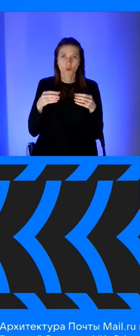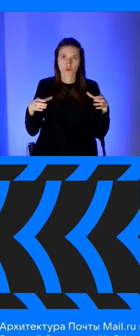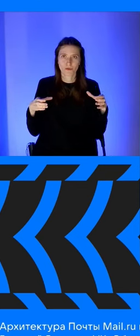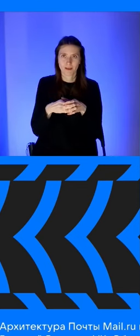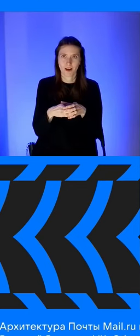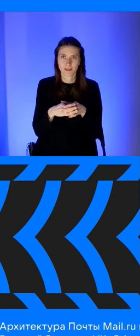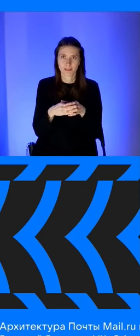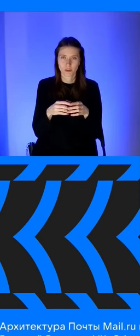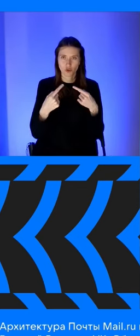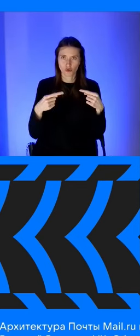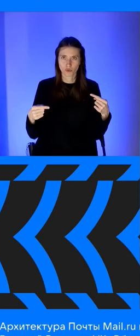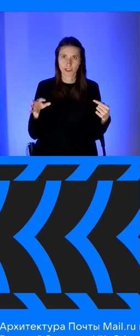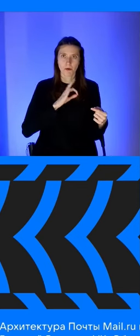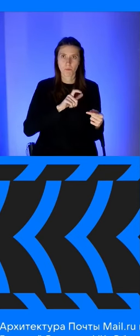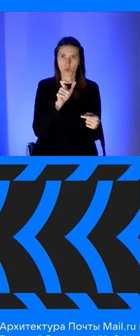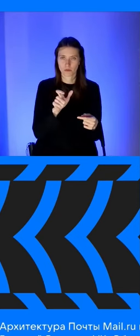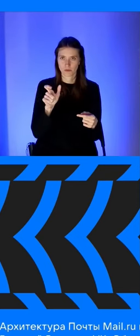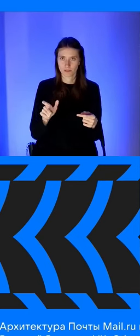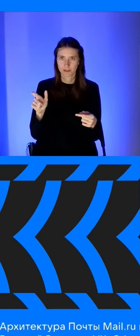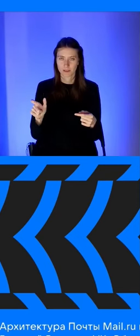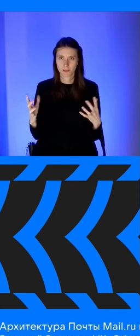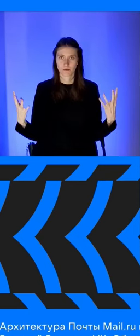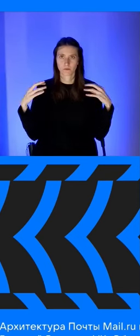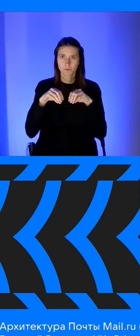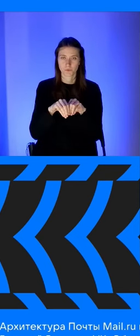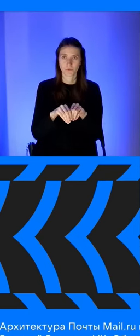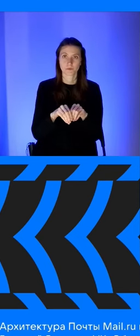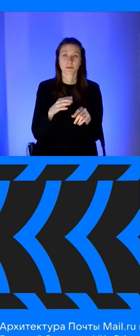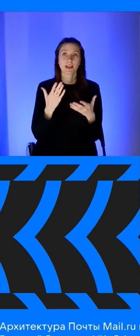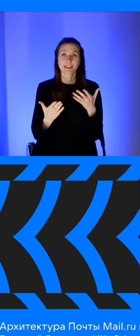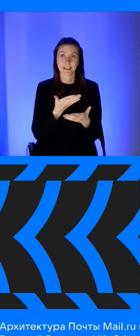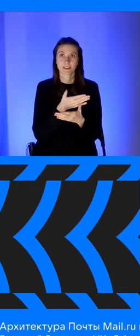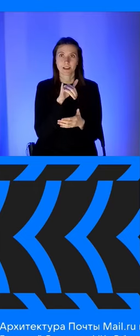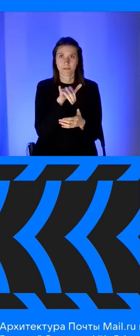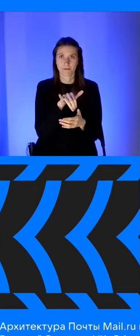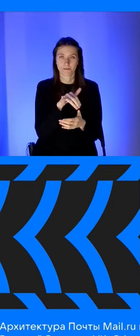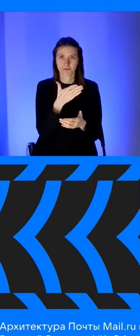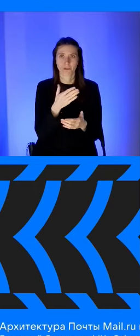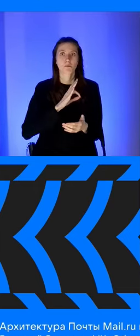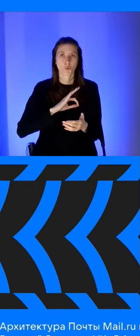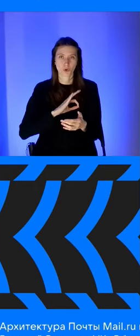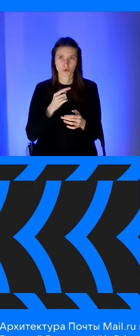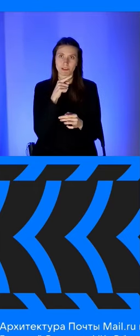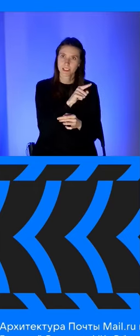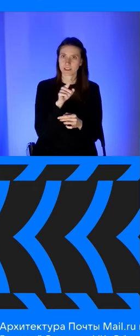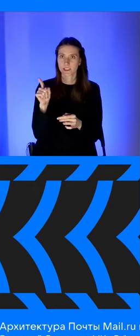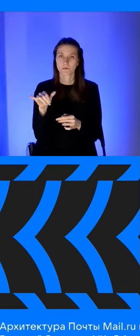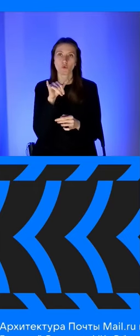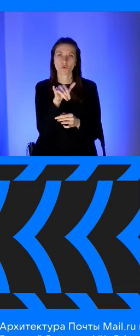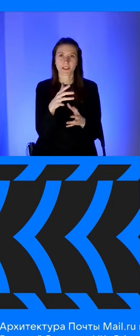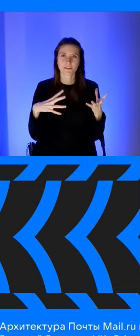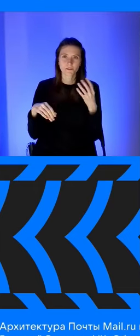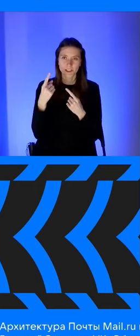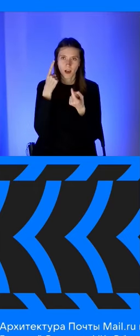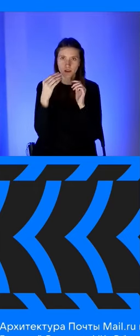всеми другими пользователями. То есть как, если это безовый пользователь, у него вся та же отказоустойчивость, все его данные также хранятся вот